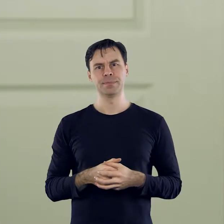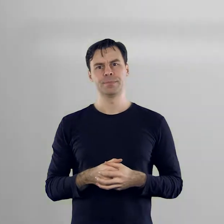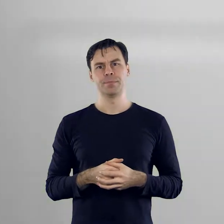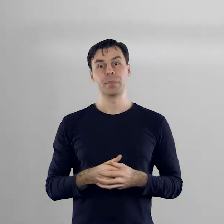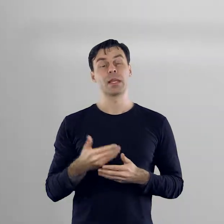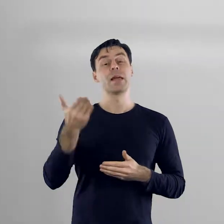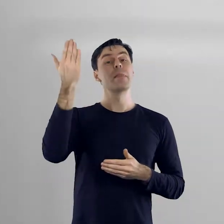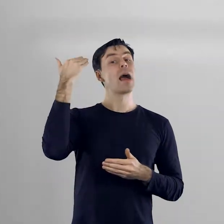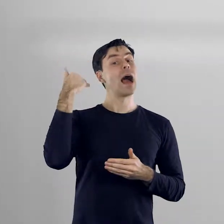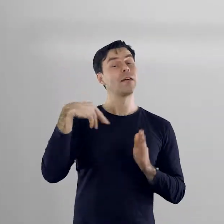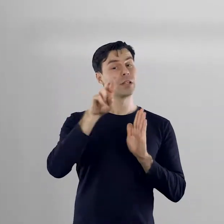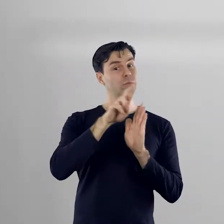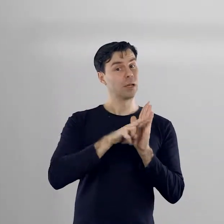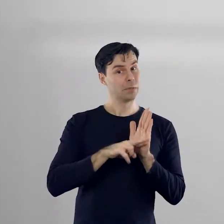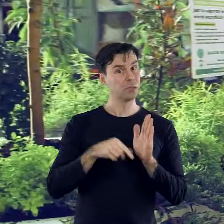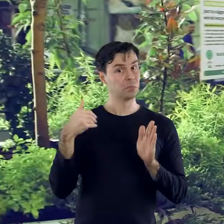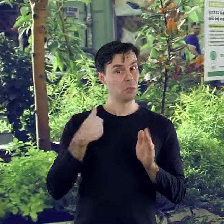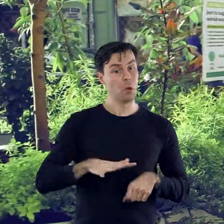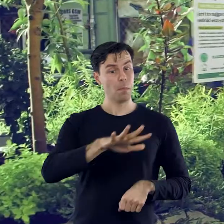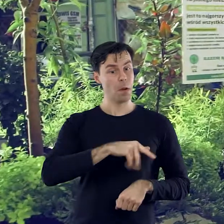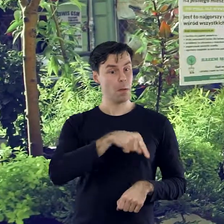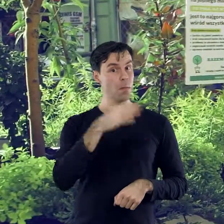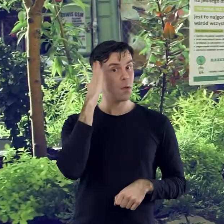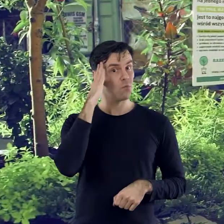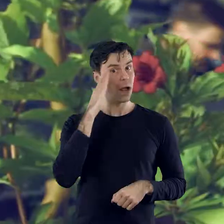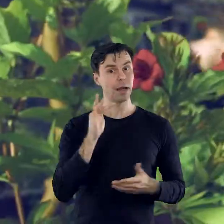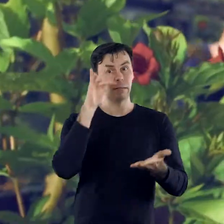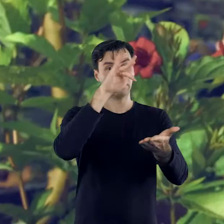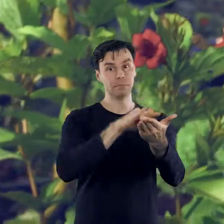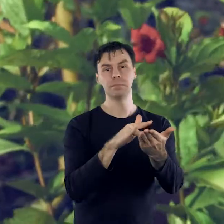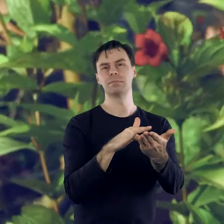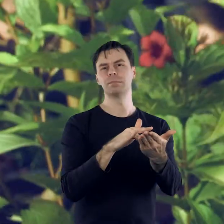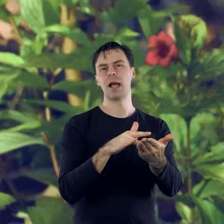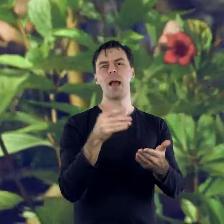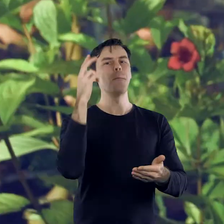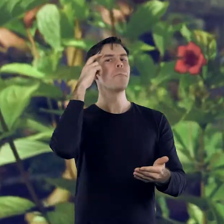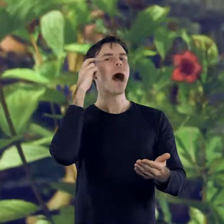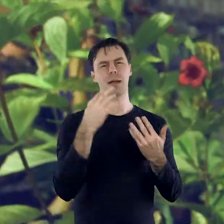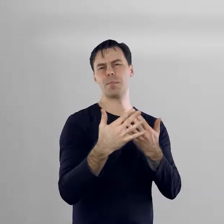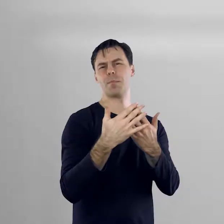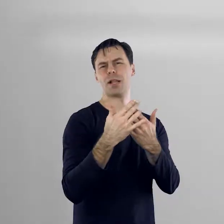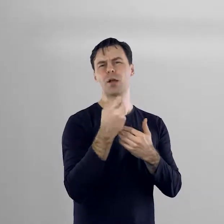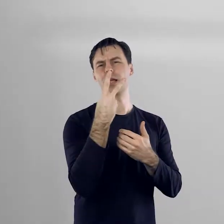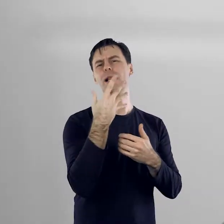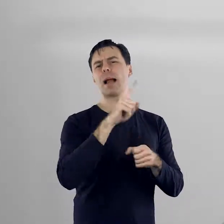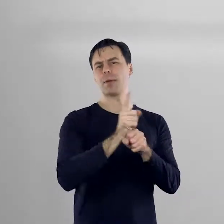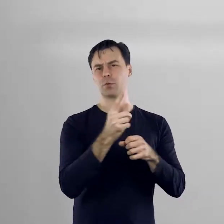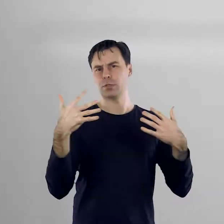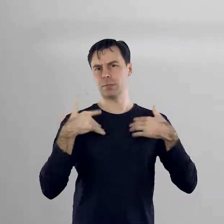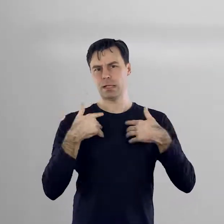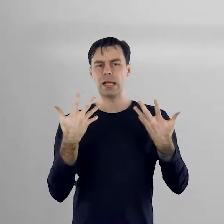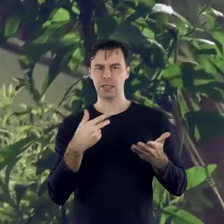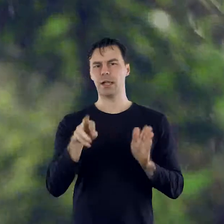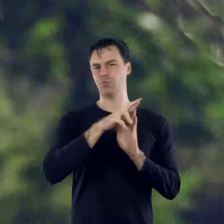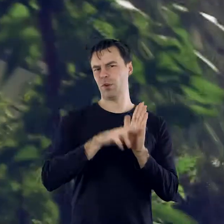chcieli. Stara dobra urbanistyczna zasada mówi, że te parki powinny być dostępne w zasięgu kilkuminutowego spaceru i chcielibyśmy,